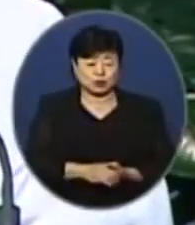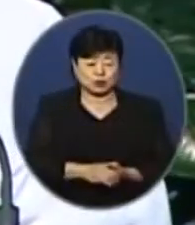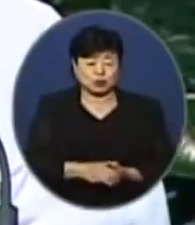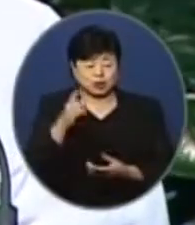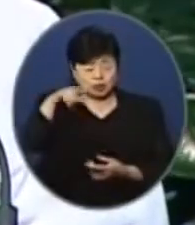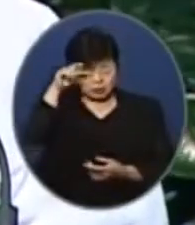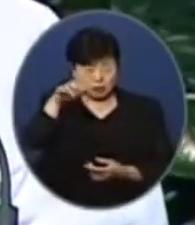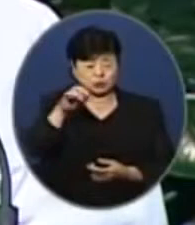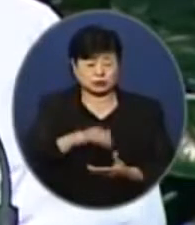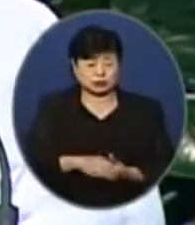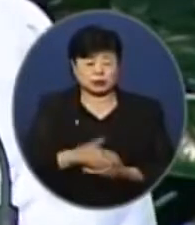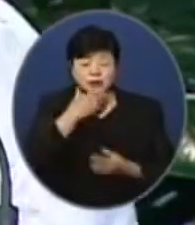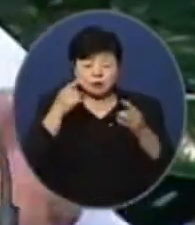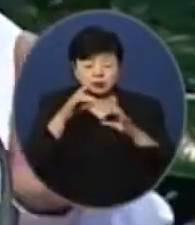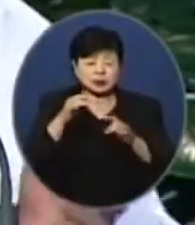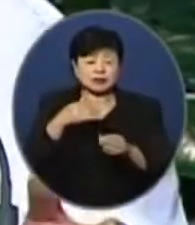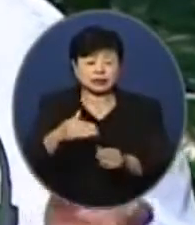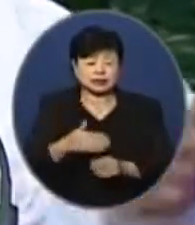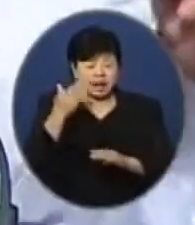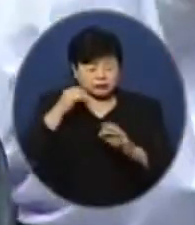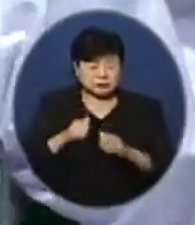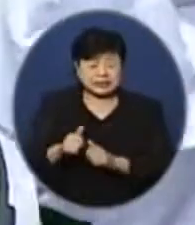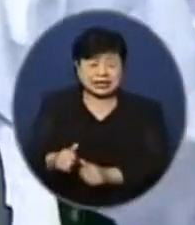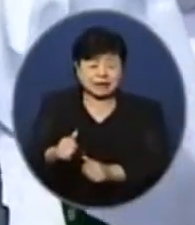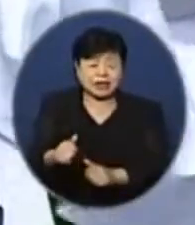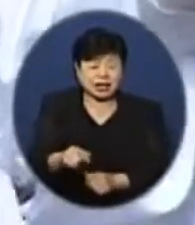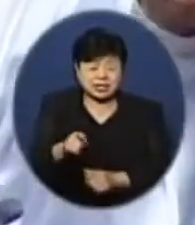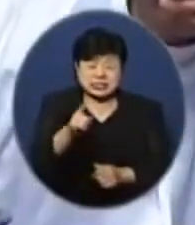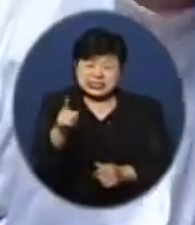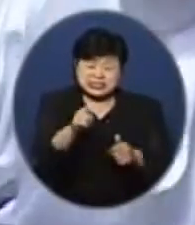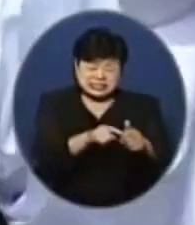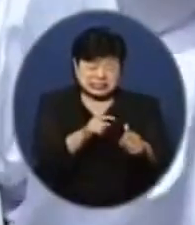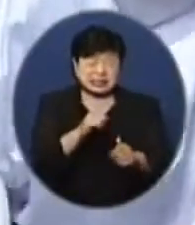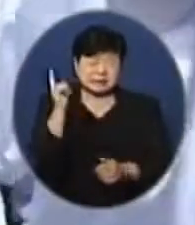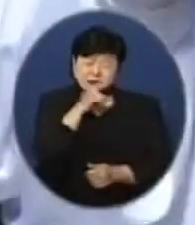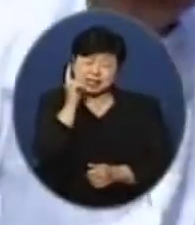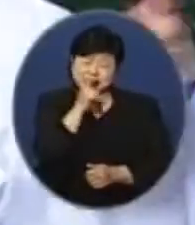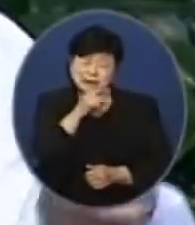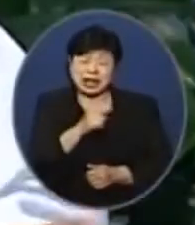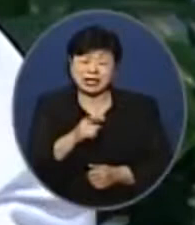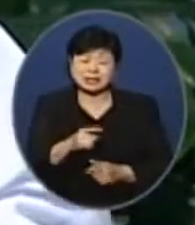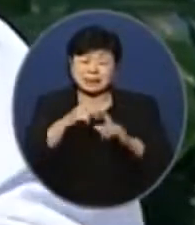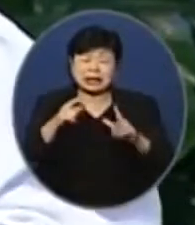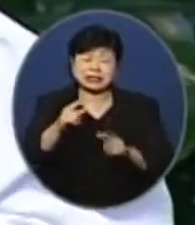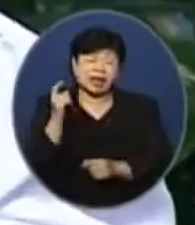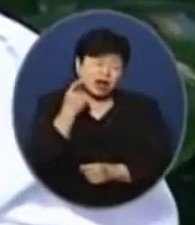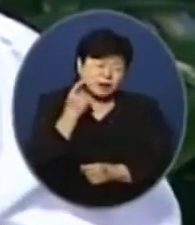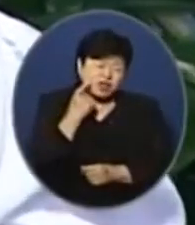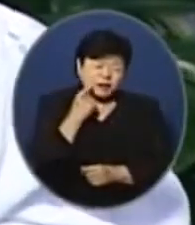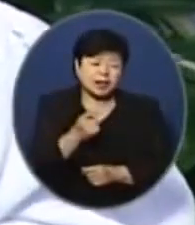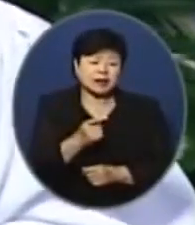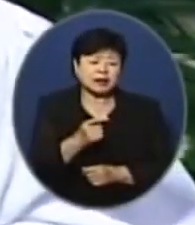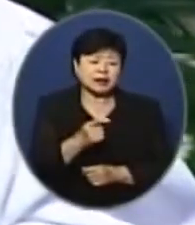러시아 지역으로 복음을 전하러 가는데 한국 사람들이 끝까지 쫓아와가지고 이 한국 사람 나쁜 사람이라고, 이 사람이 전하는 건 다 거짓말이라고 그런다면 얼마나